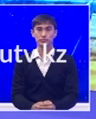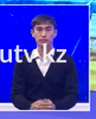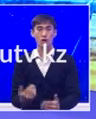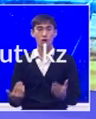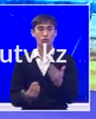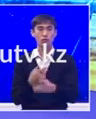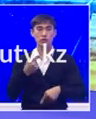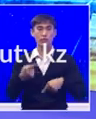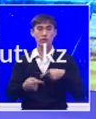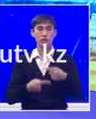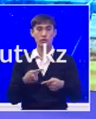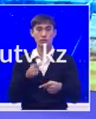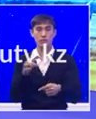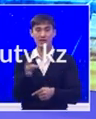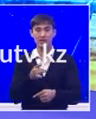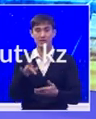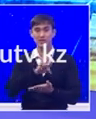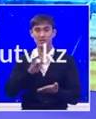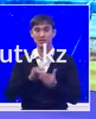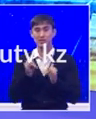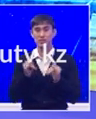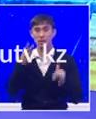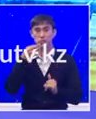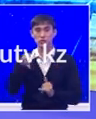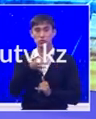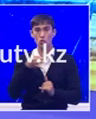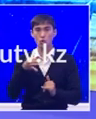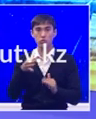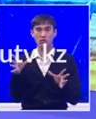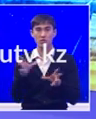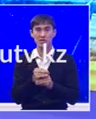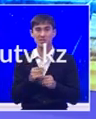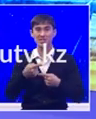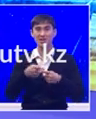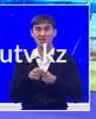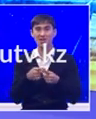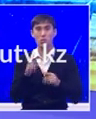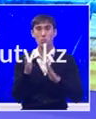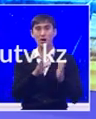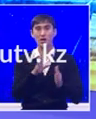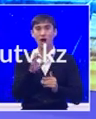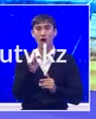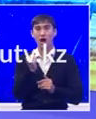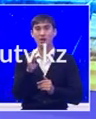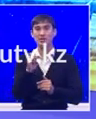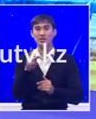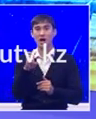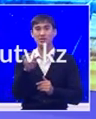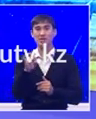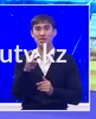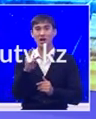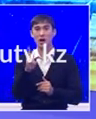В Ногу со временем региональным центром развития Алматинской области совместно с технопарком IT-стартапов Астана